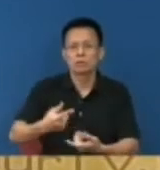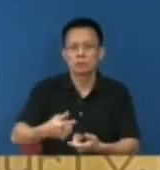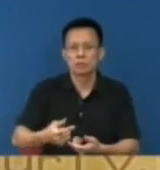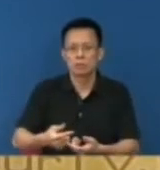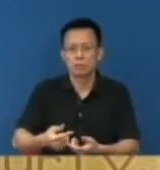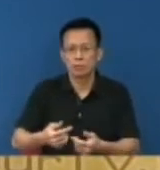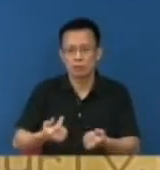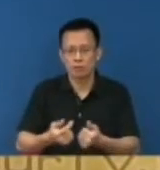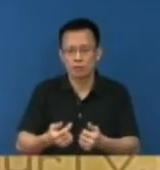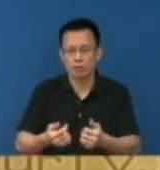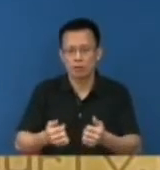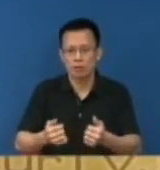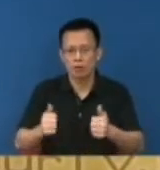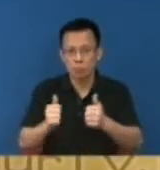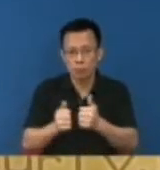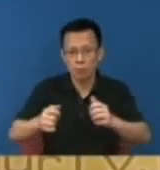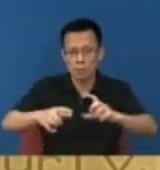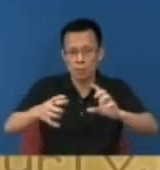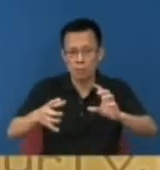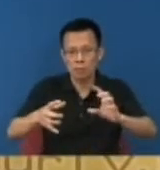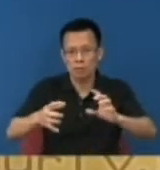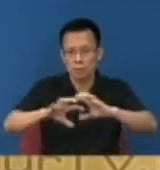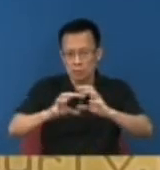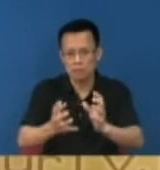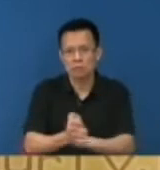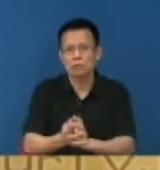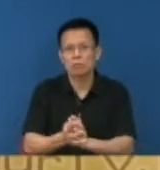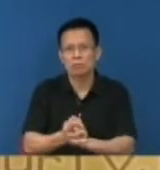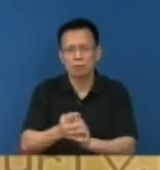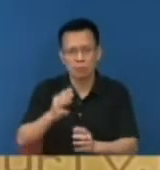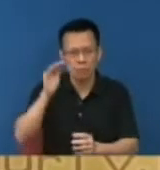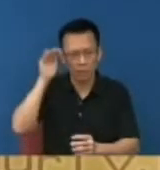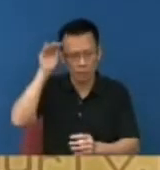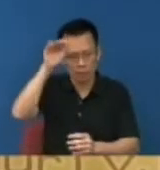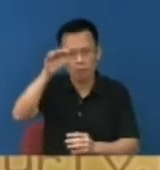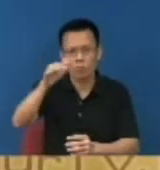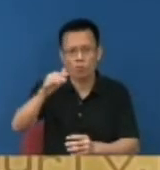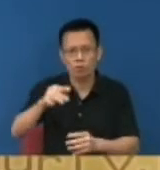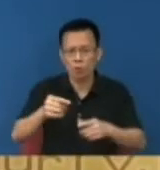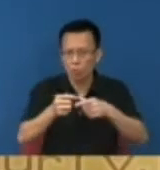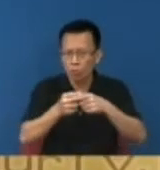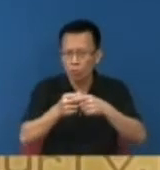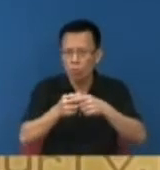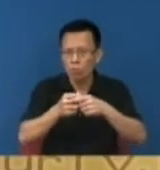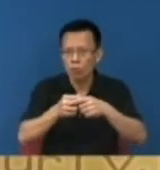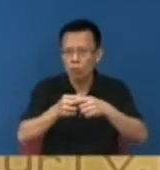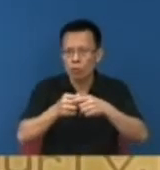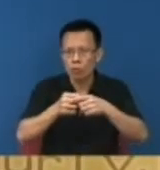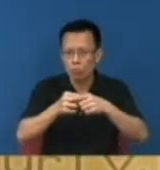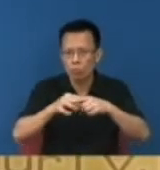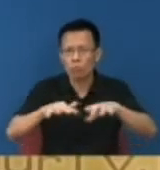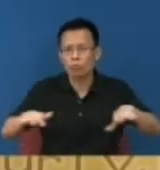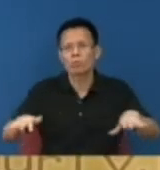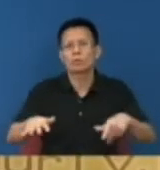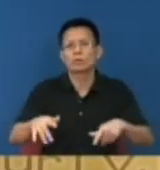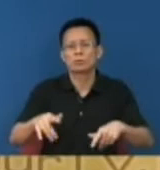儀議員希望提出一個更加持平咁客觀的動議嚟